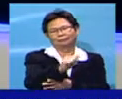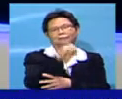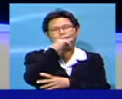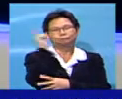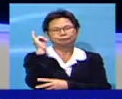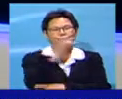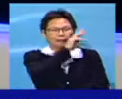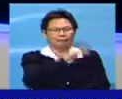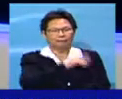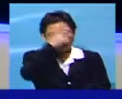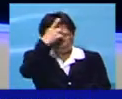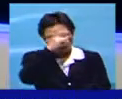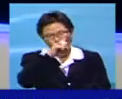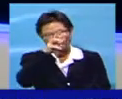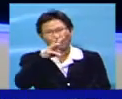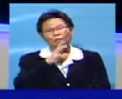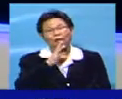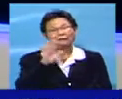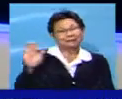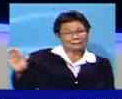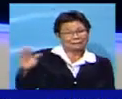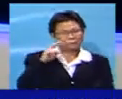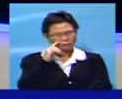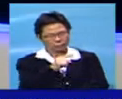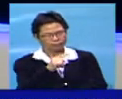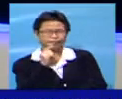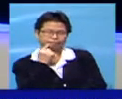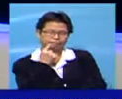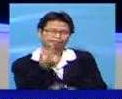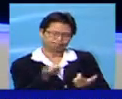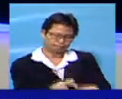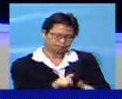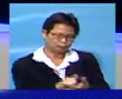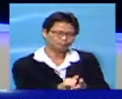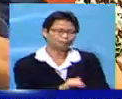semalam. Menterinya Datuk Sri Leo Tiong Lai berkata pihaknya memandang serius kejadian itu.